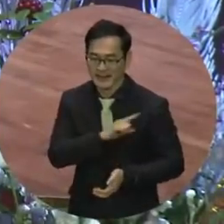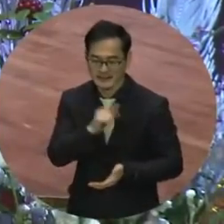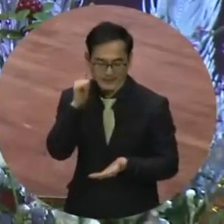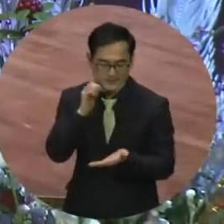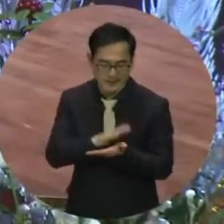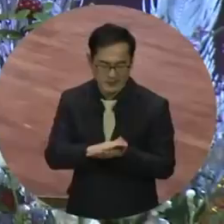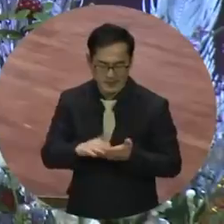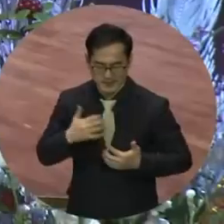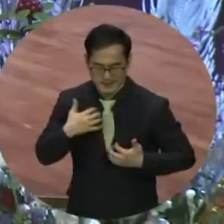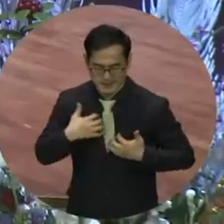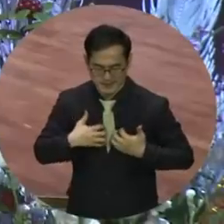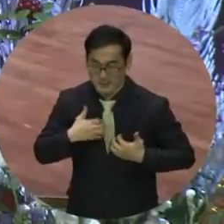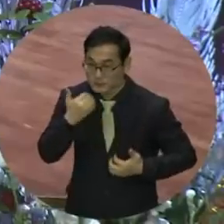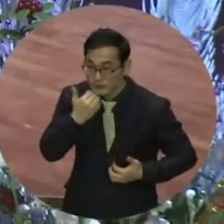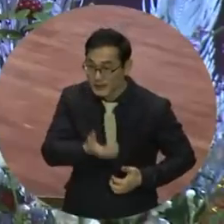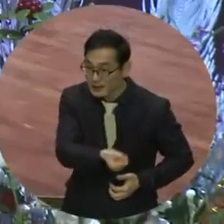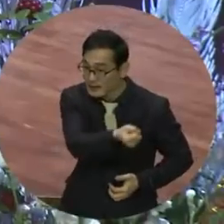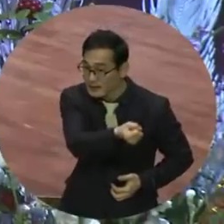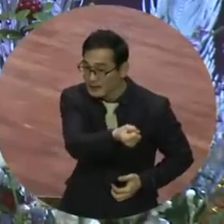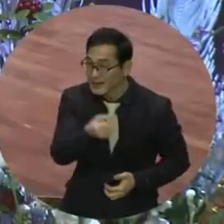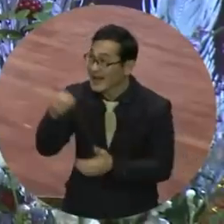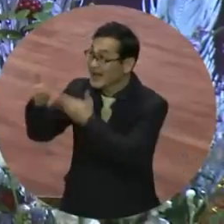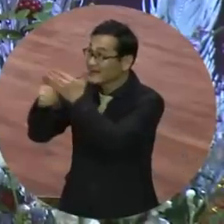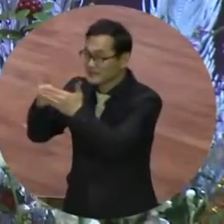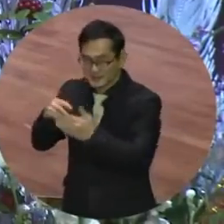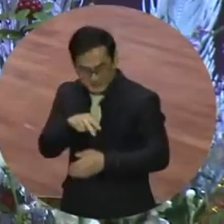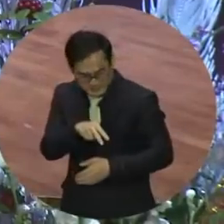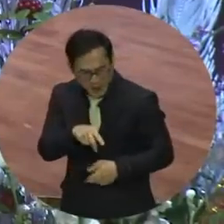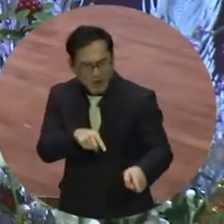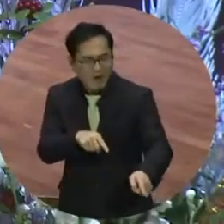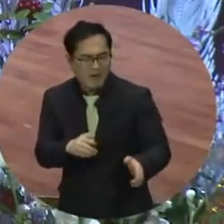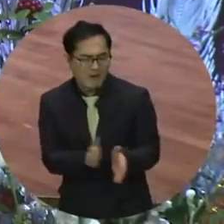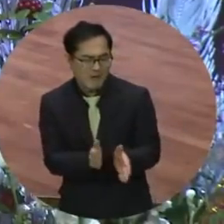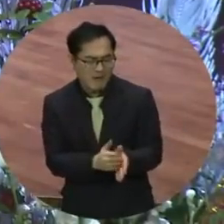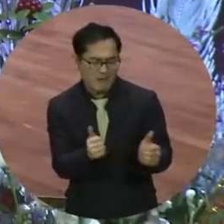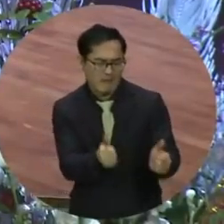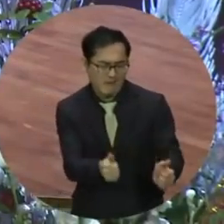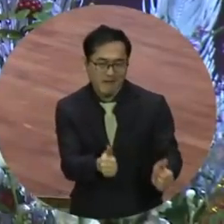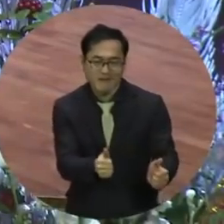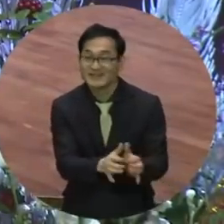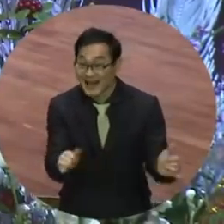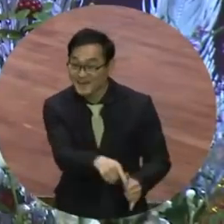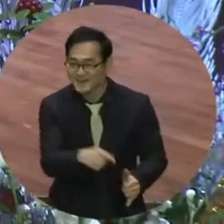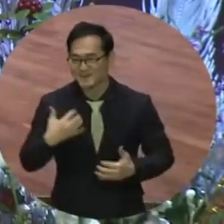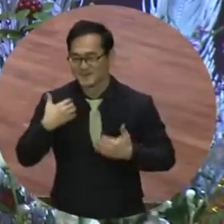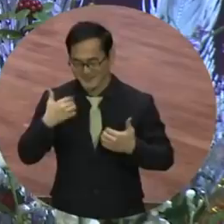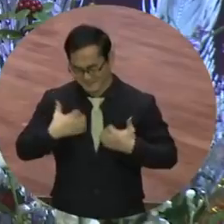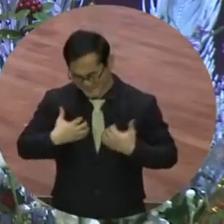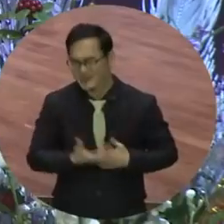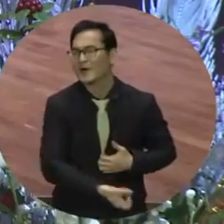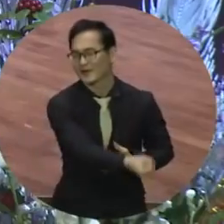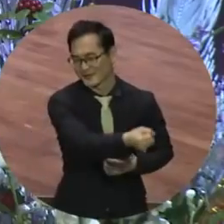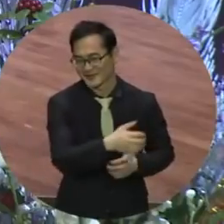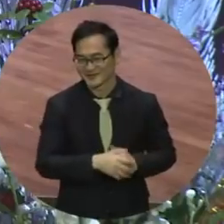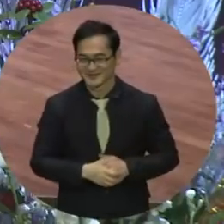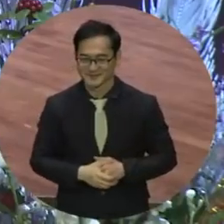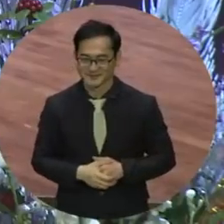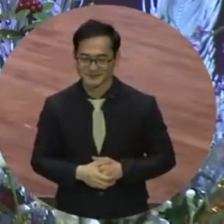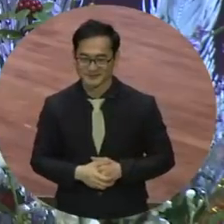누릴 수 있느냐. 하나님이 기뻐하신 사람이에요. 다가 아니에요. 그 사람만이에요.